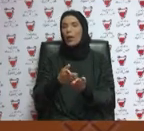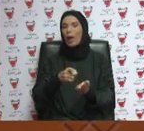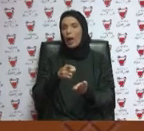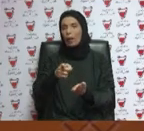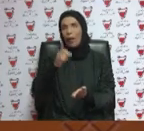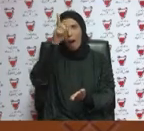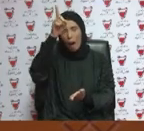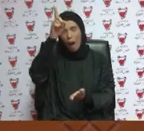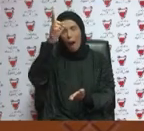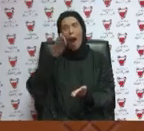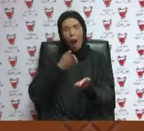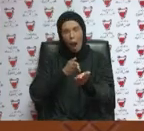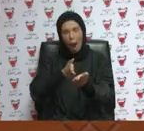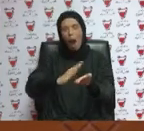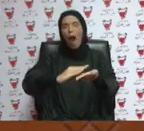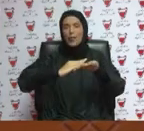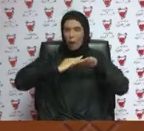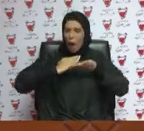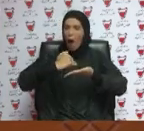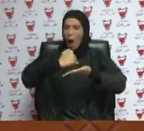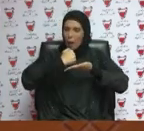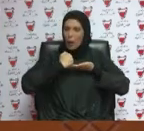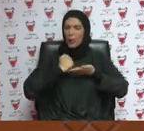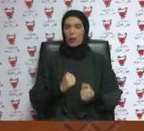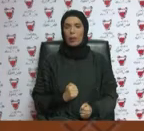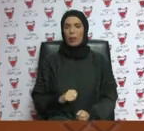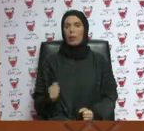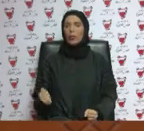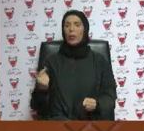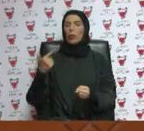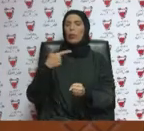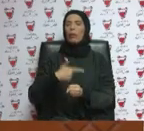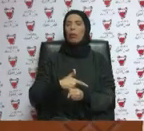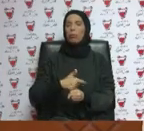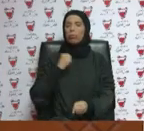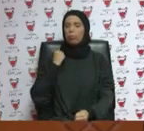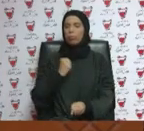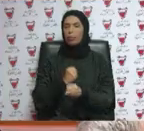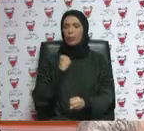الله. والله ما يقوم به سمو ولي العهد من عمل